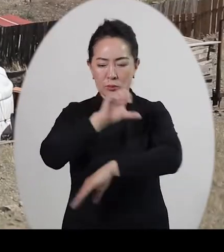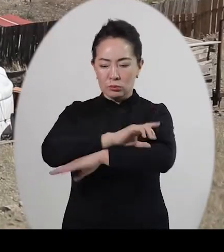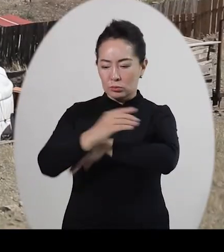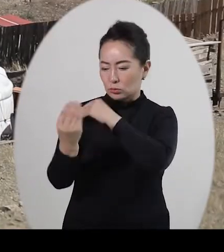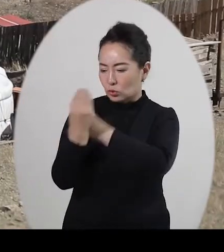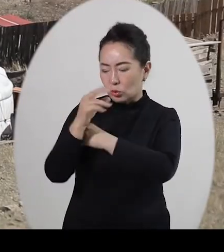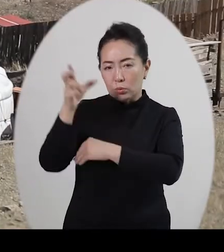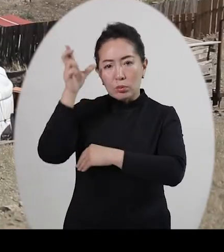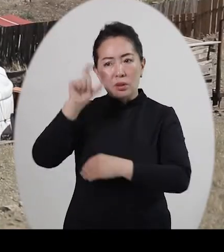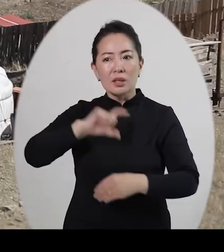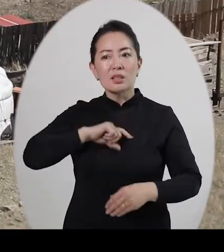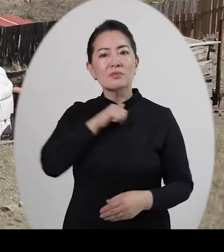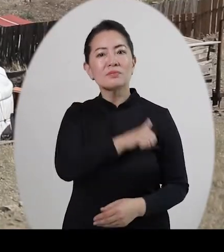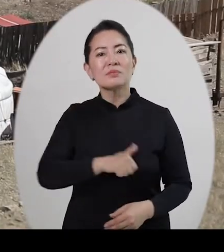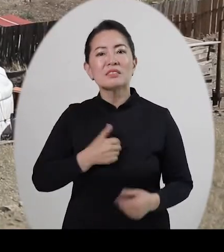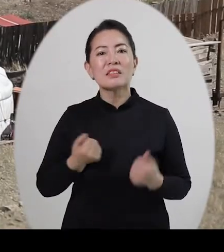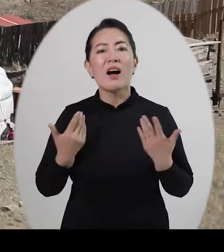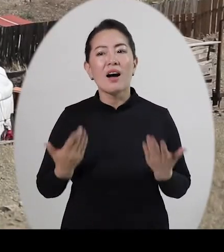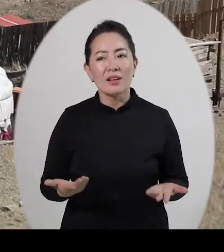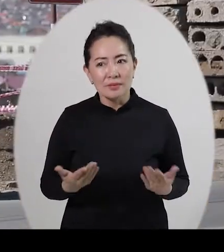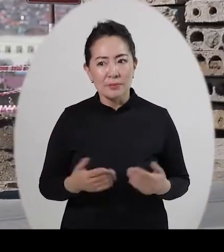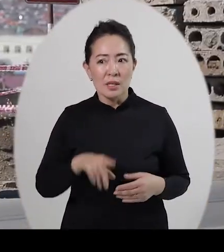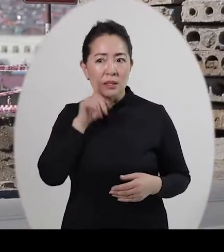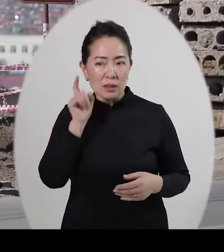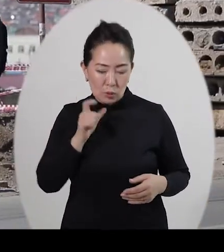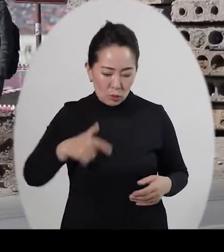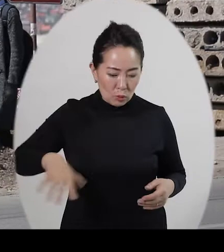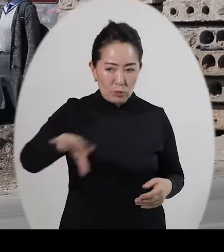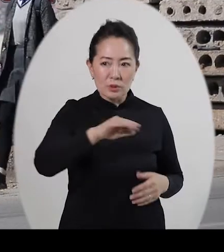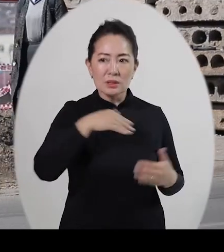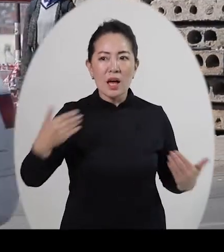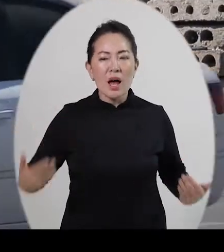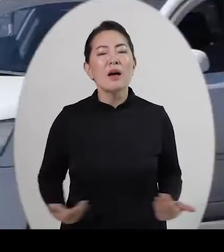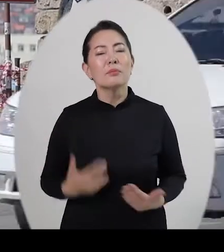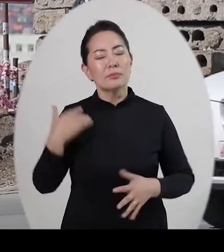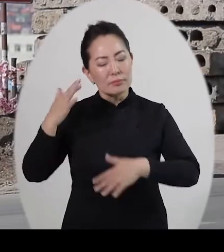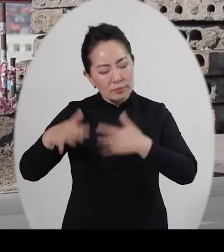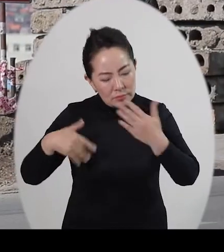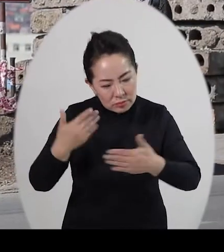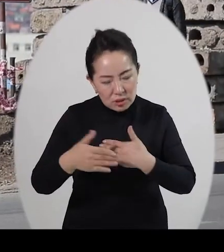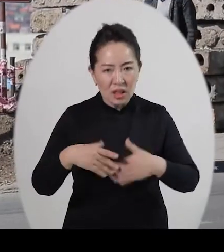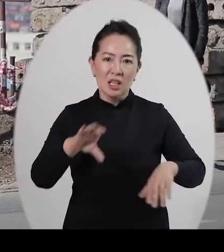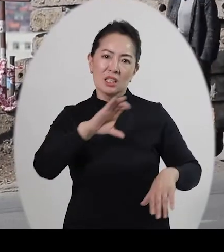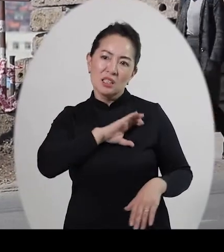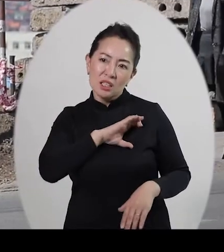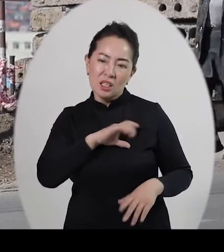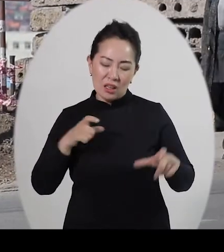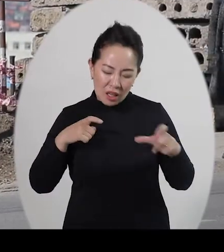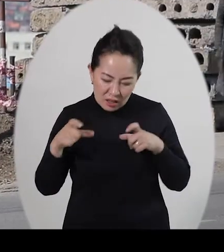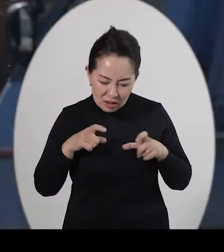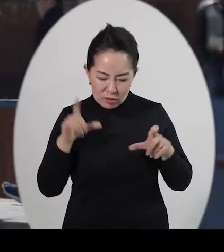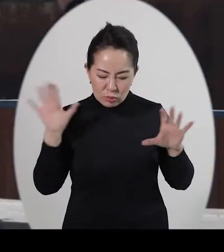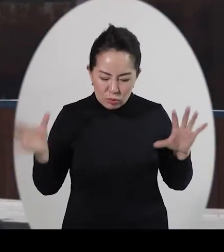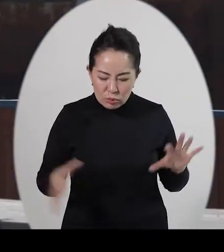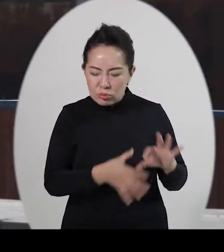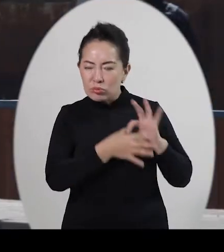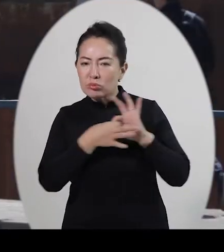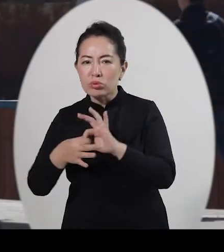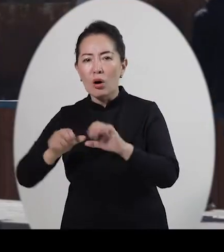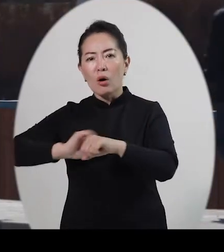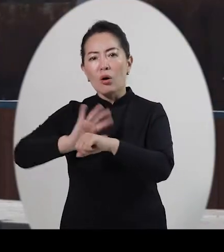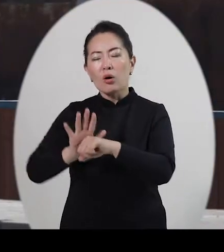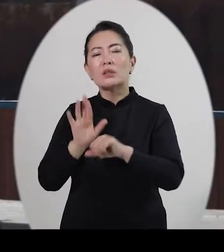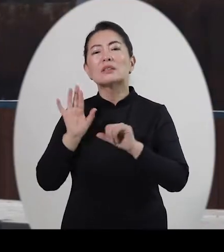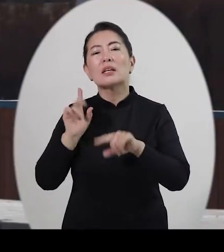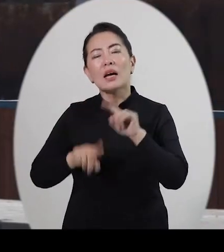сурч боловсрох эрхээ яаж эдэлсэн бэ? Залуусын амьдралын хэв маяг, сэтгэл зүй, эдийн засагт шин төрлийн коронавирусын